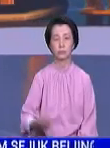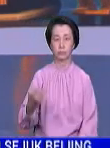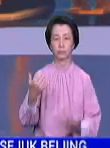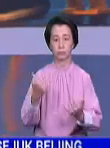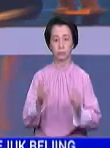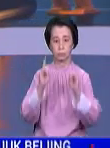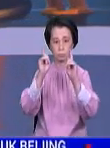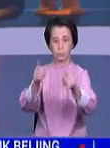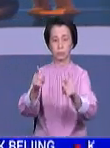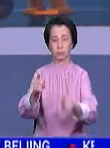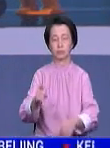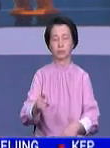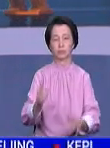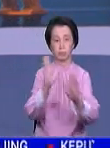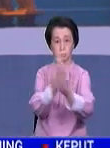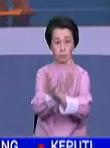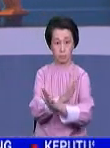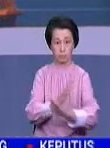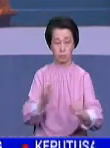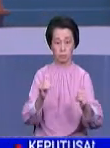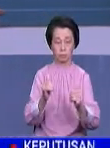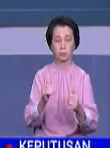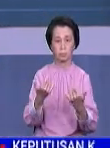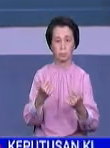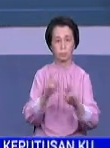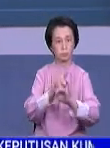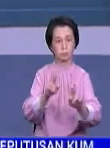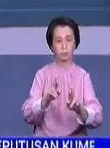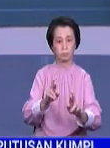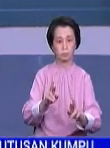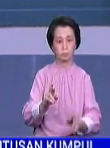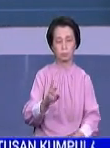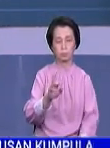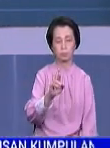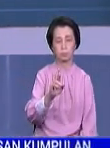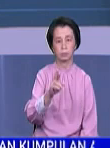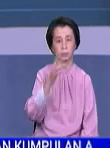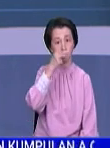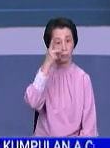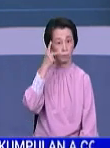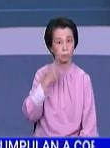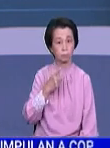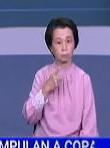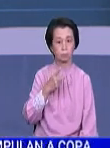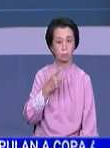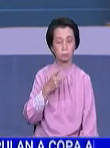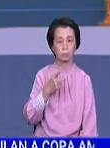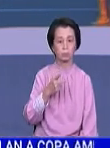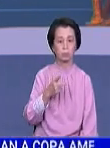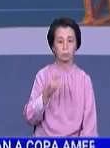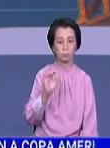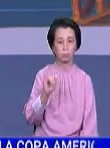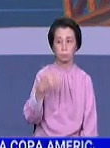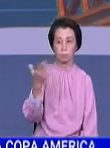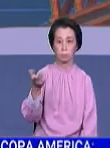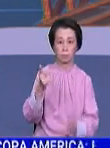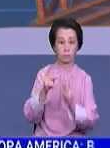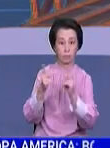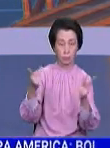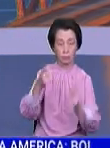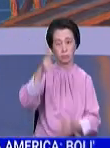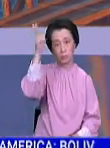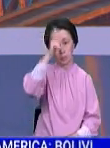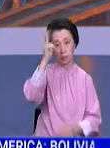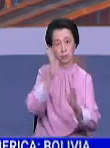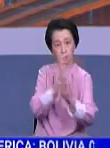Kita ke Bumi Kenyalang antara paparan menarik bersedia di studio RTM Kuching Nur Sila Talaha. Nur Sila, dikabarkan kerajaan